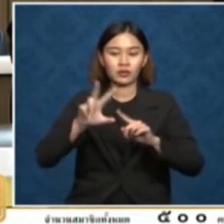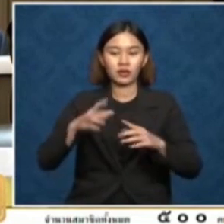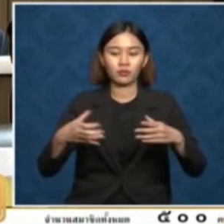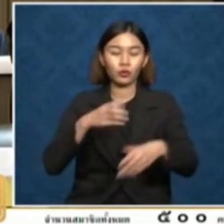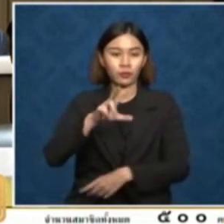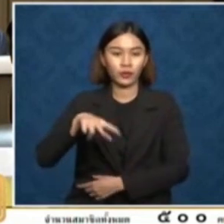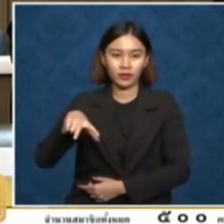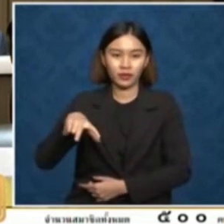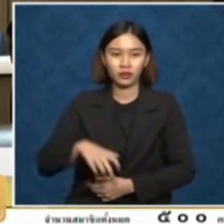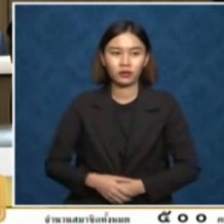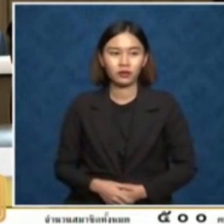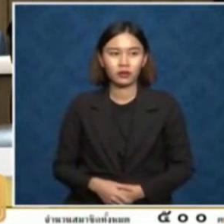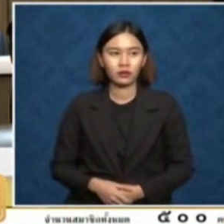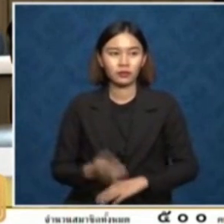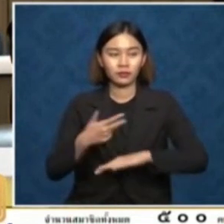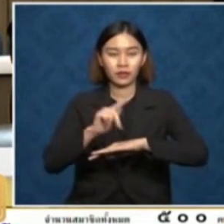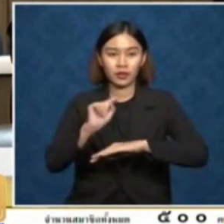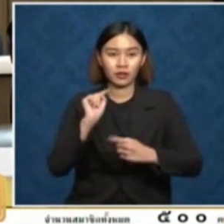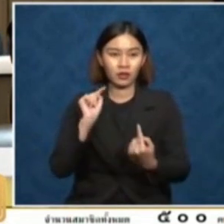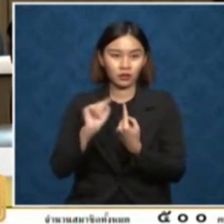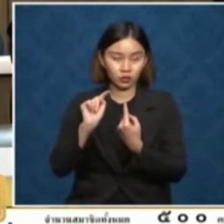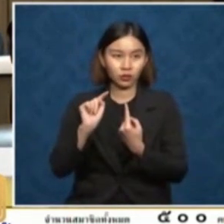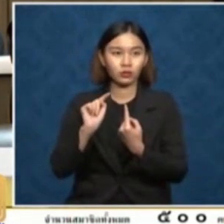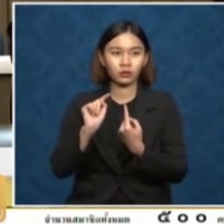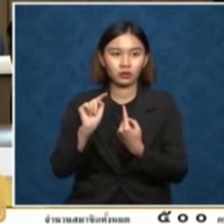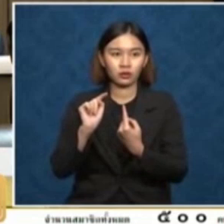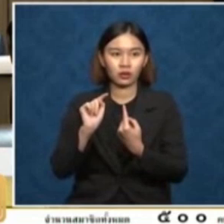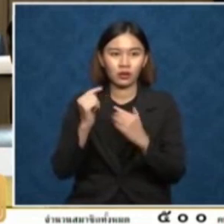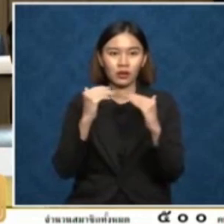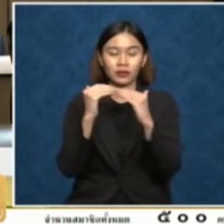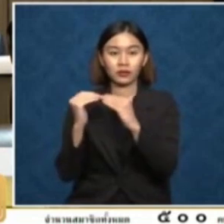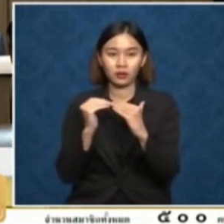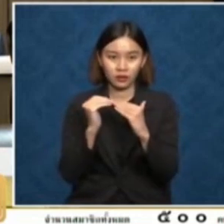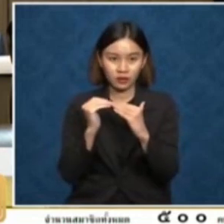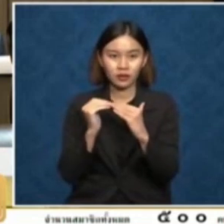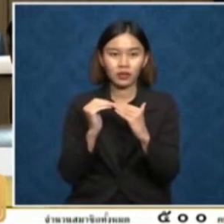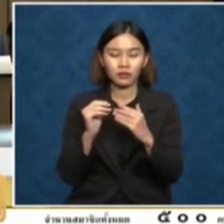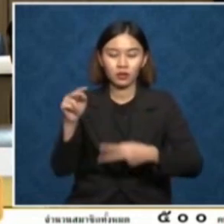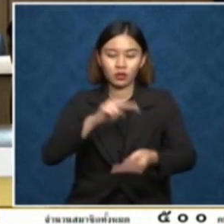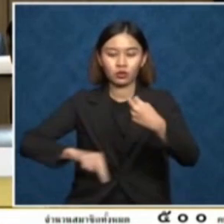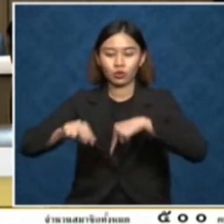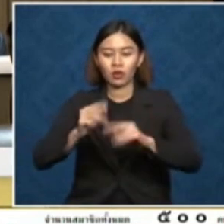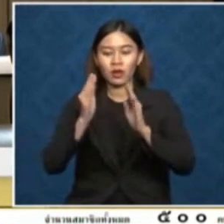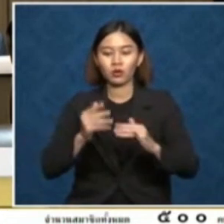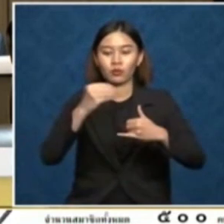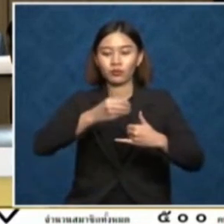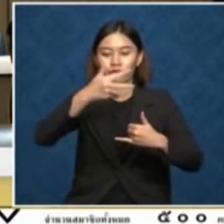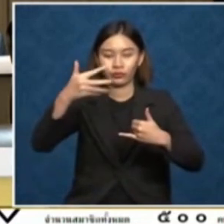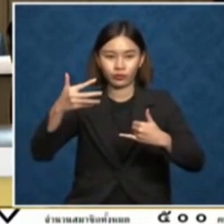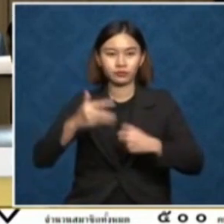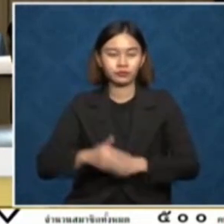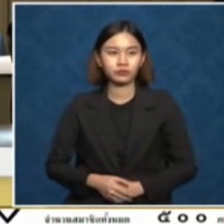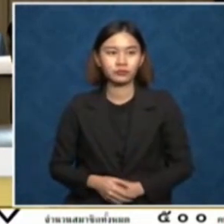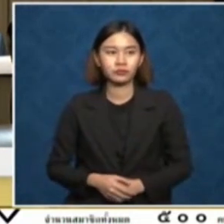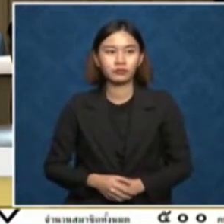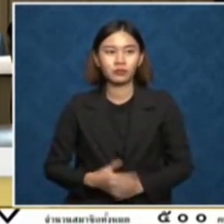ท่านประธานสภาผู้แทนราษฎรที่เคารพกระผมนายระวีเล็กอุทัยสมาชิกสภาผู้แทนราษฎรจังหวัดอุตรดิตถ์เขต3พรร